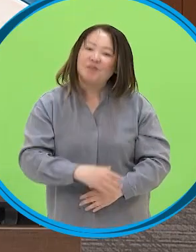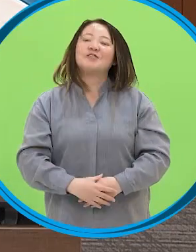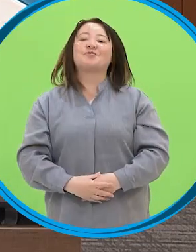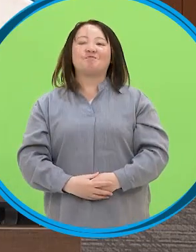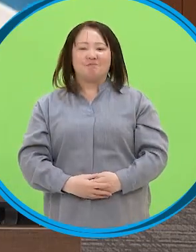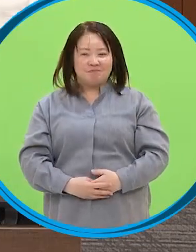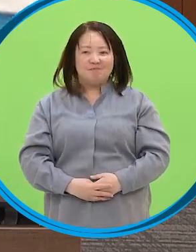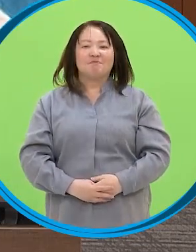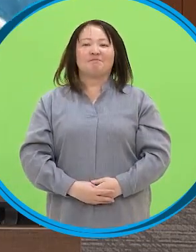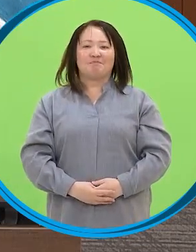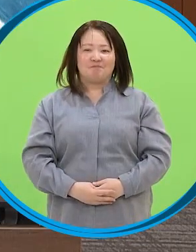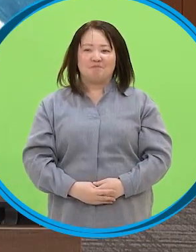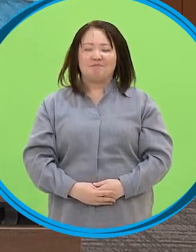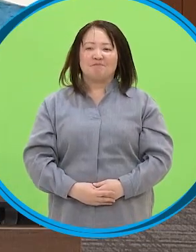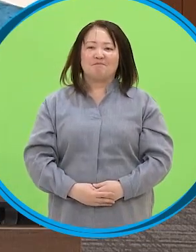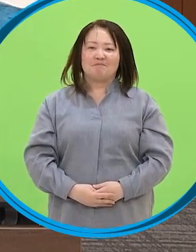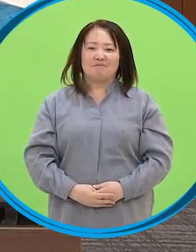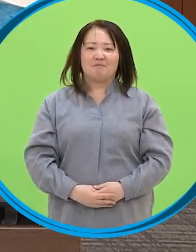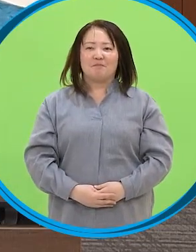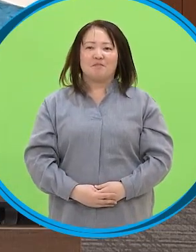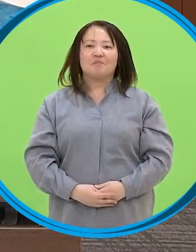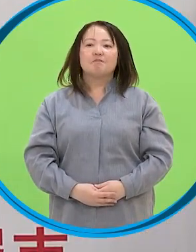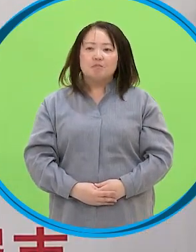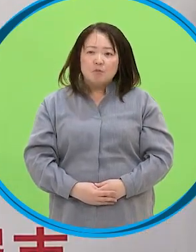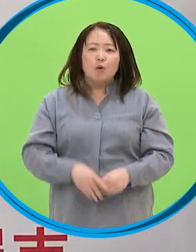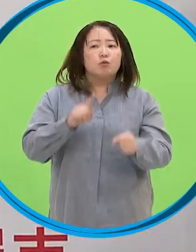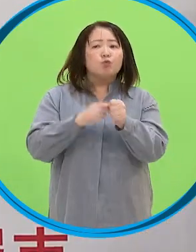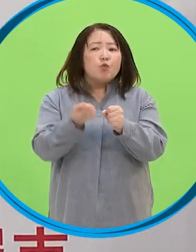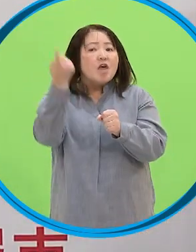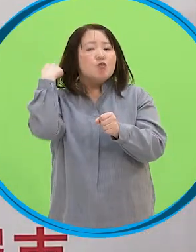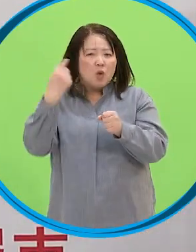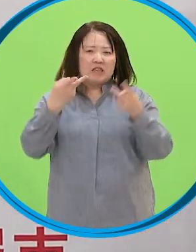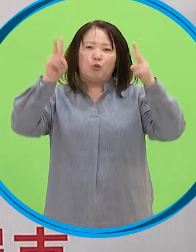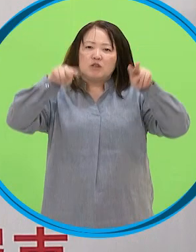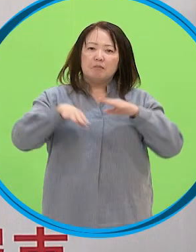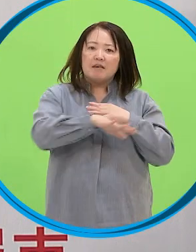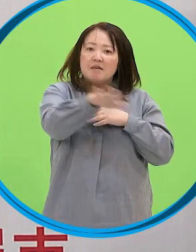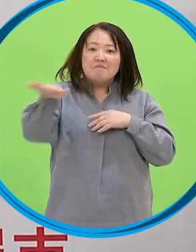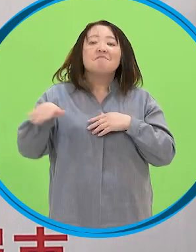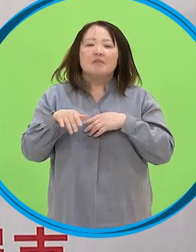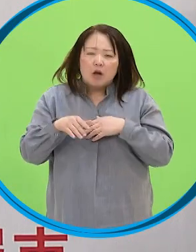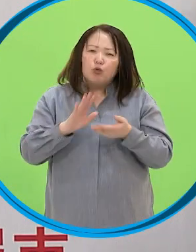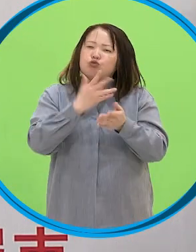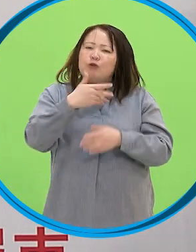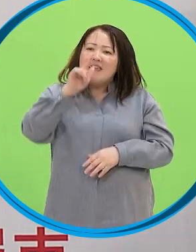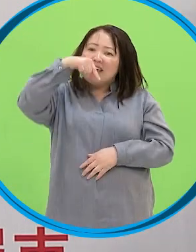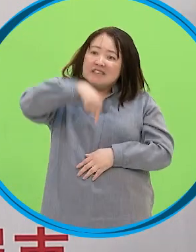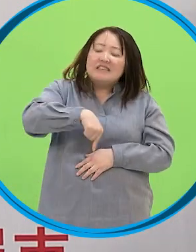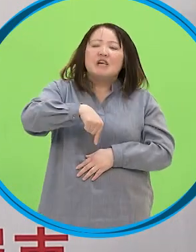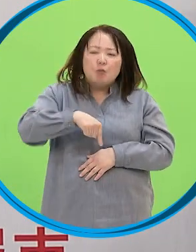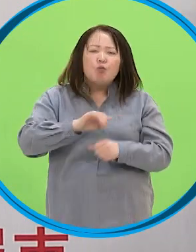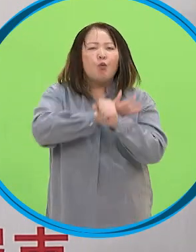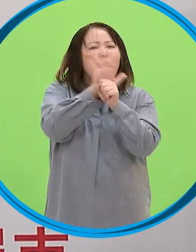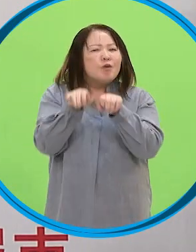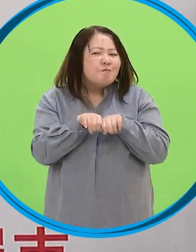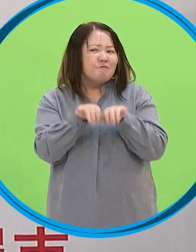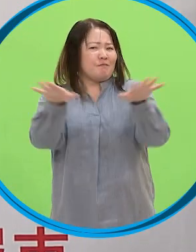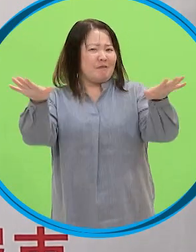お付き合いいただきますようお願いいたします。昨年は広島県、そして私どもの呉市で